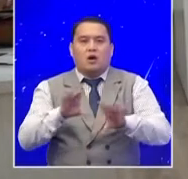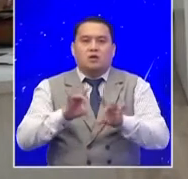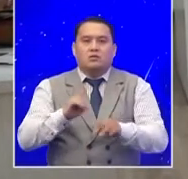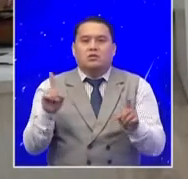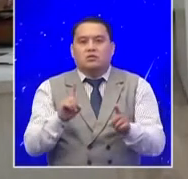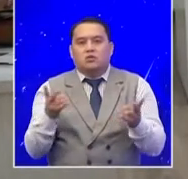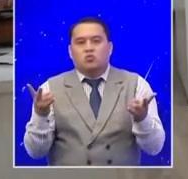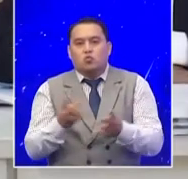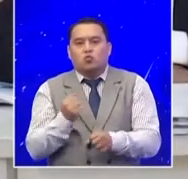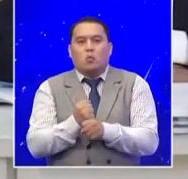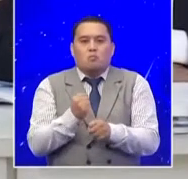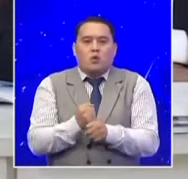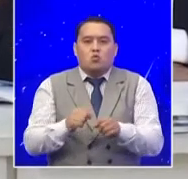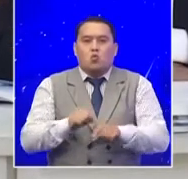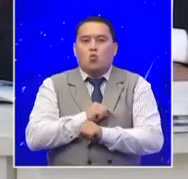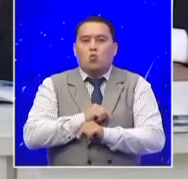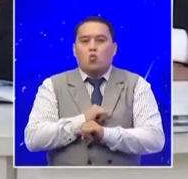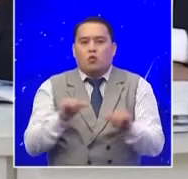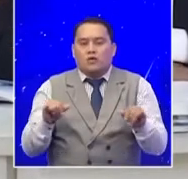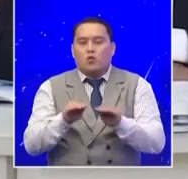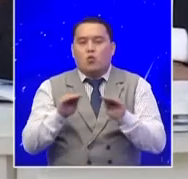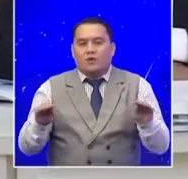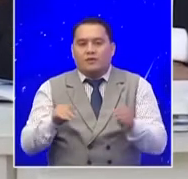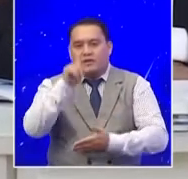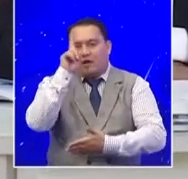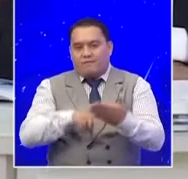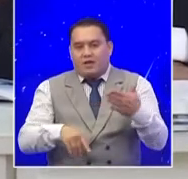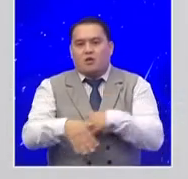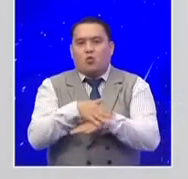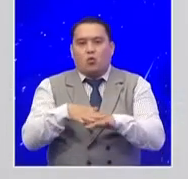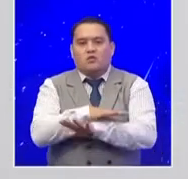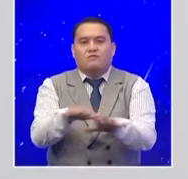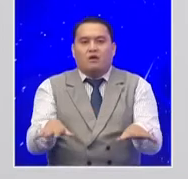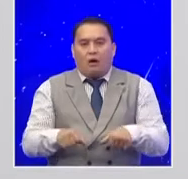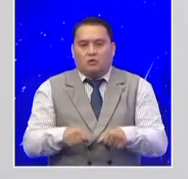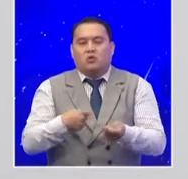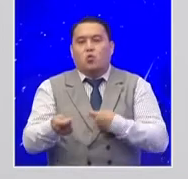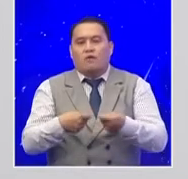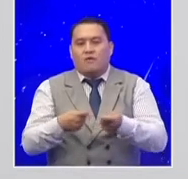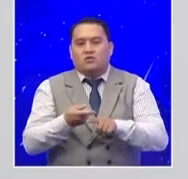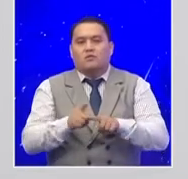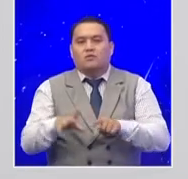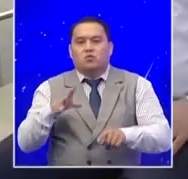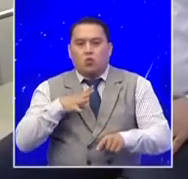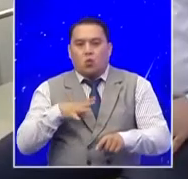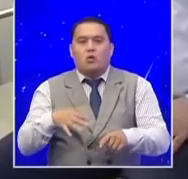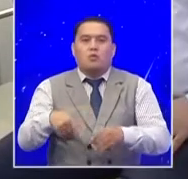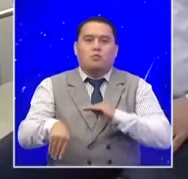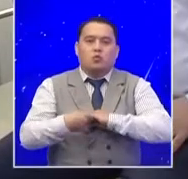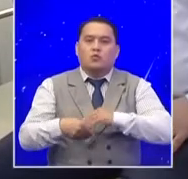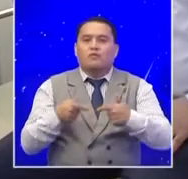на необходимости повышения уровня доверия населения к власти. В этих целях мониторинговая группа при департаменте антикоррупционной